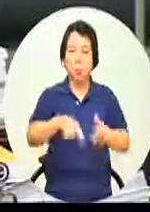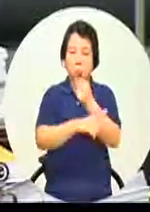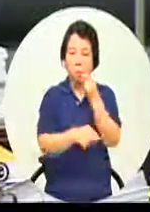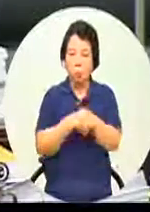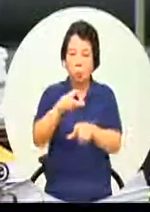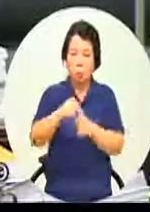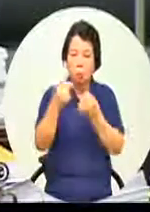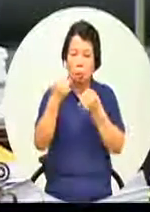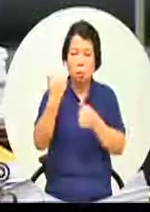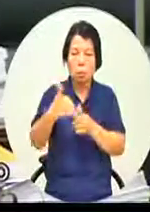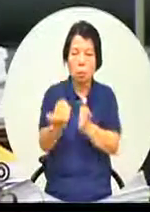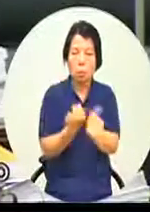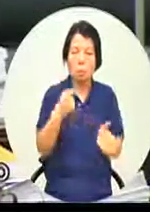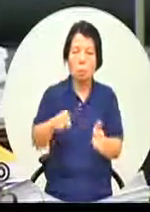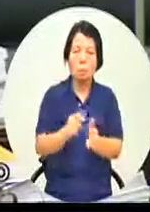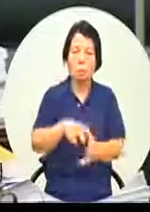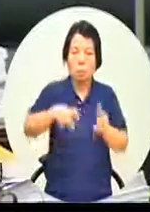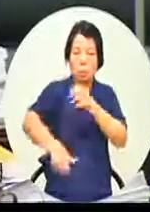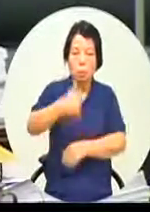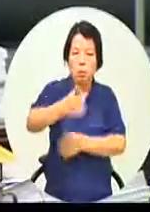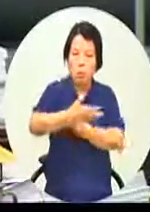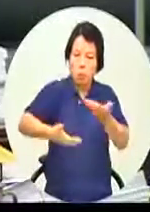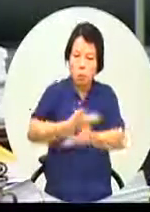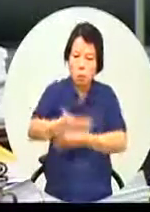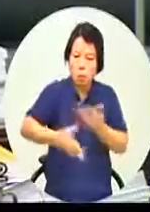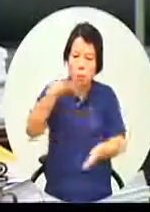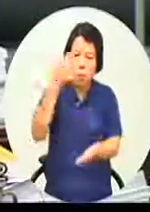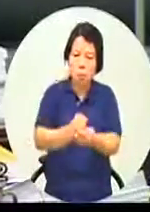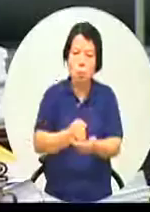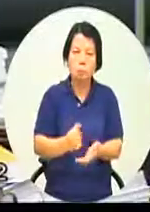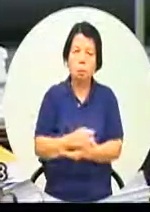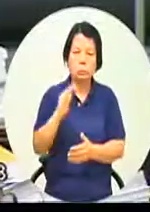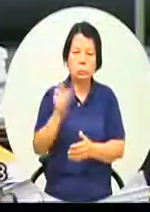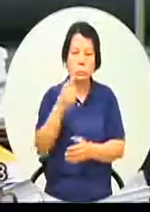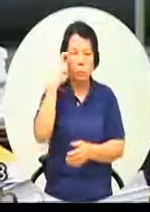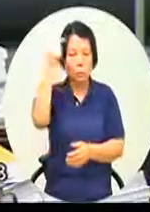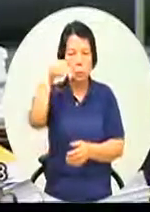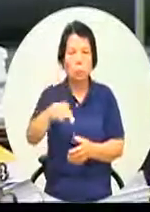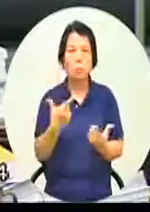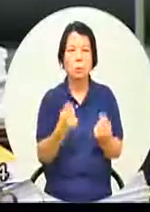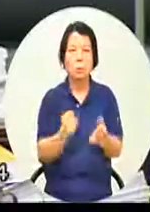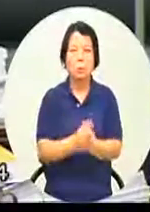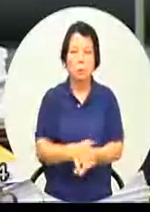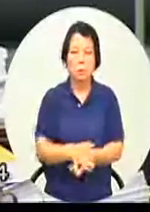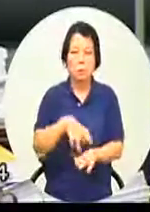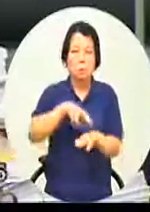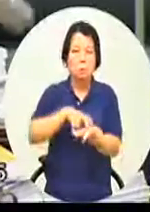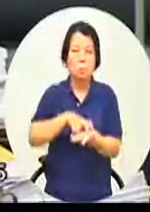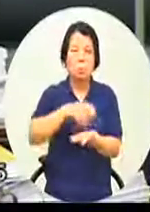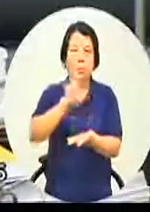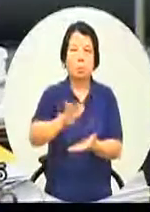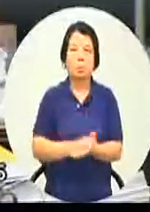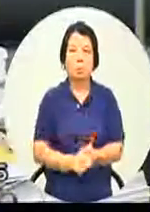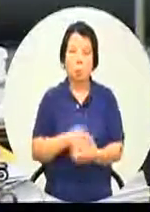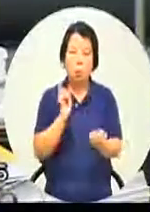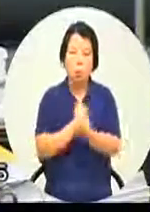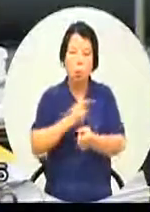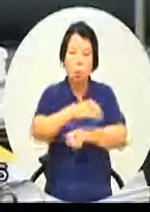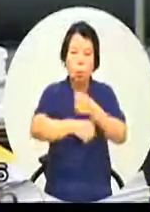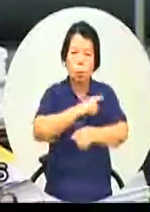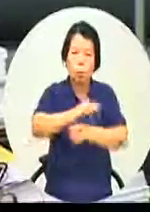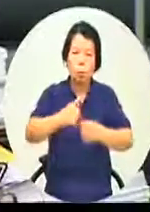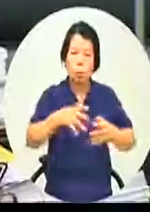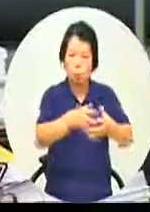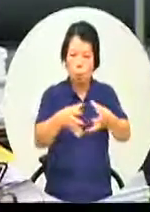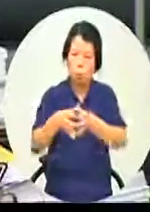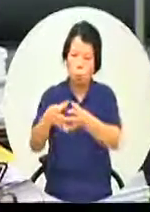前，我也跟你们处里面沟通很多次，但我都觉得你们还是有点怕怕的。如果跟动保团体成为好